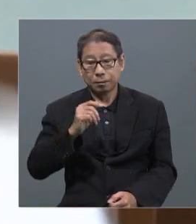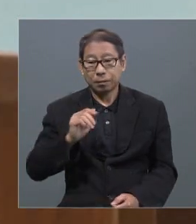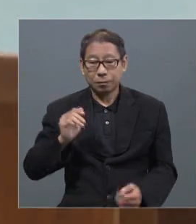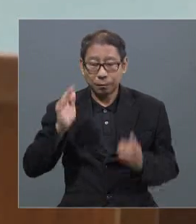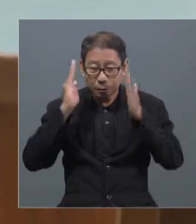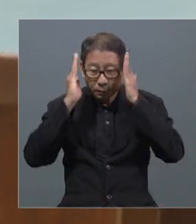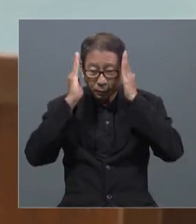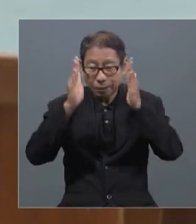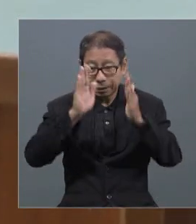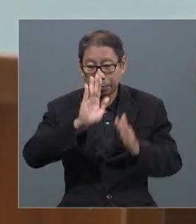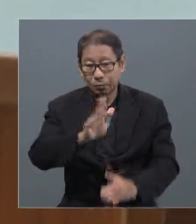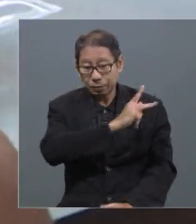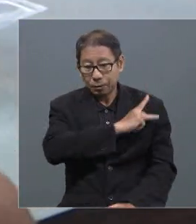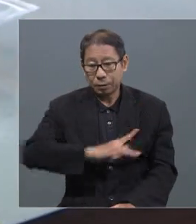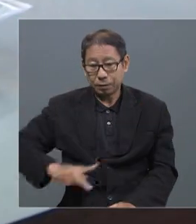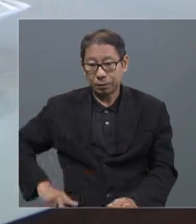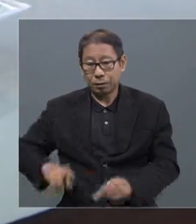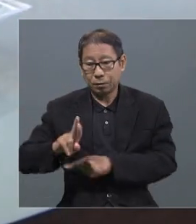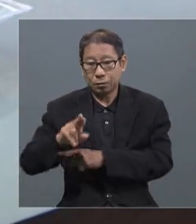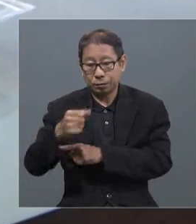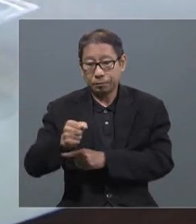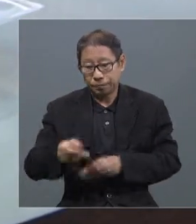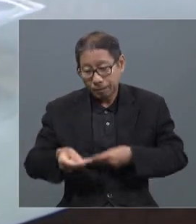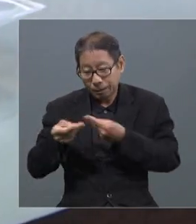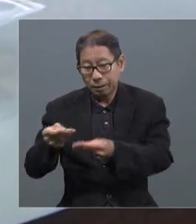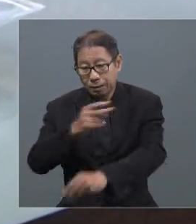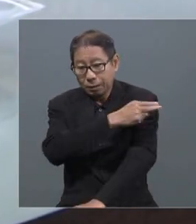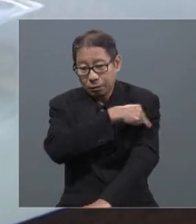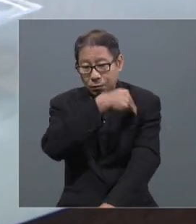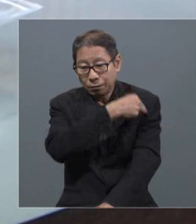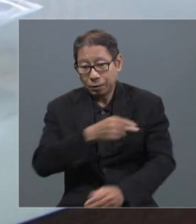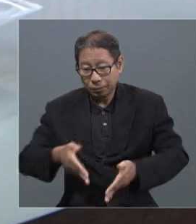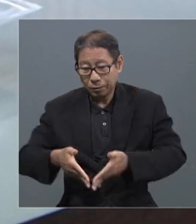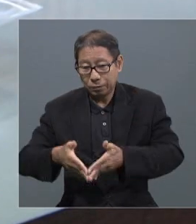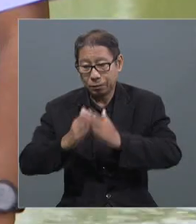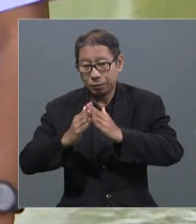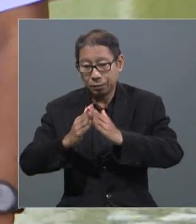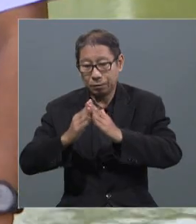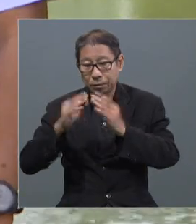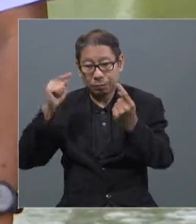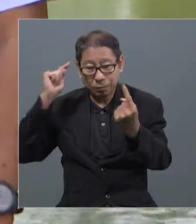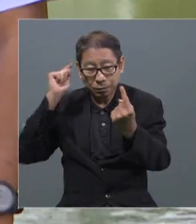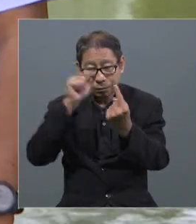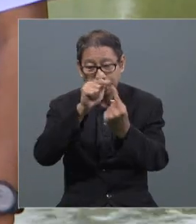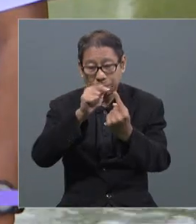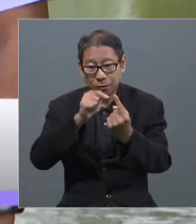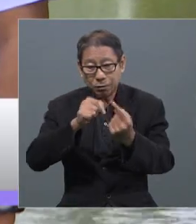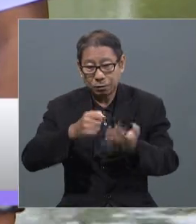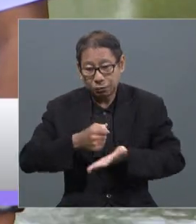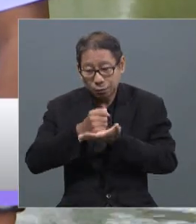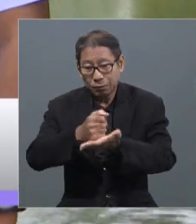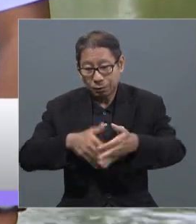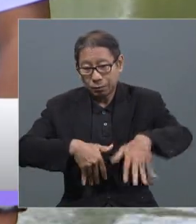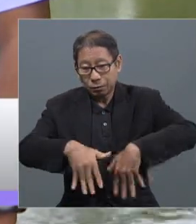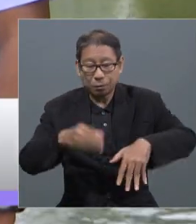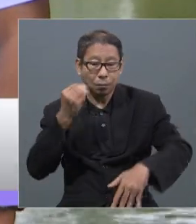ทรงเคยให้ไว้นะครับว่าจริงๆแล้วโรงพยาบาลตั้งขึ้นเพื่อวัตถุประสงค์จะให้ประชาชนในพื้นที่